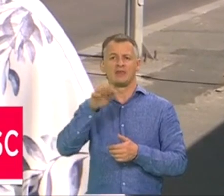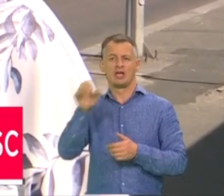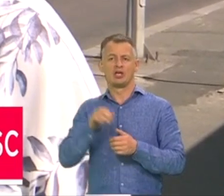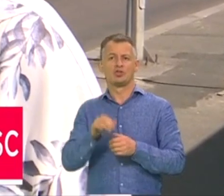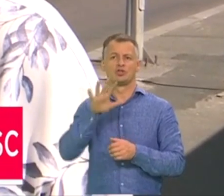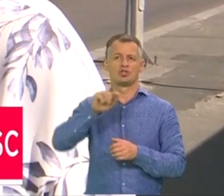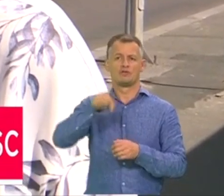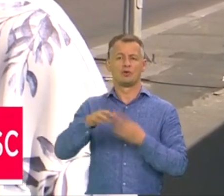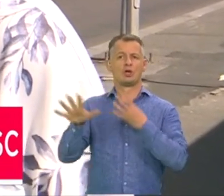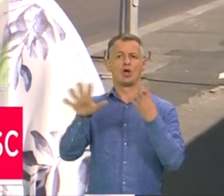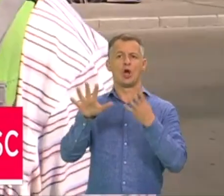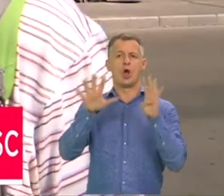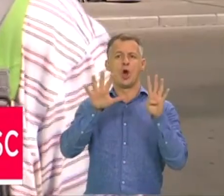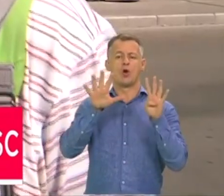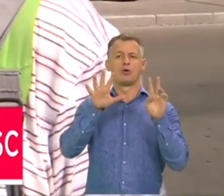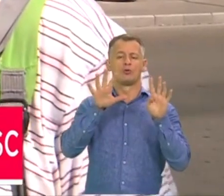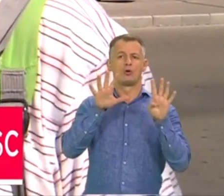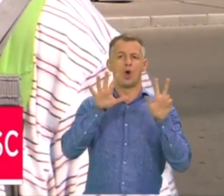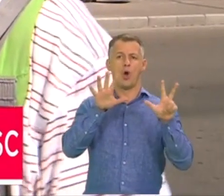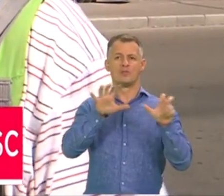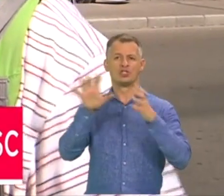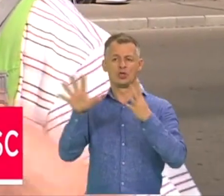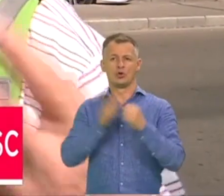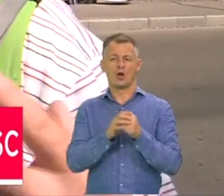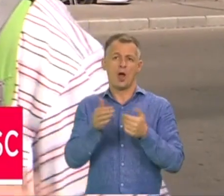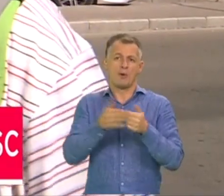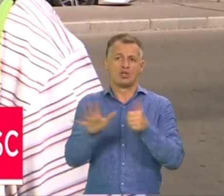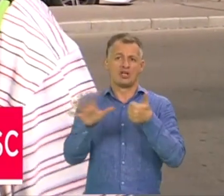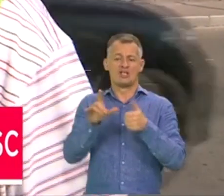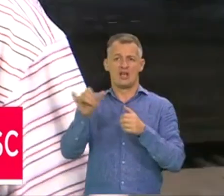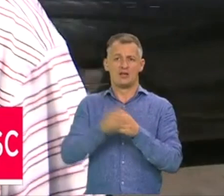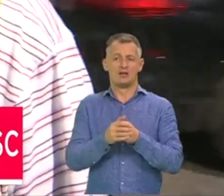vă supărați, mi se pare foarte scump. La roșii am văzut un preț viu,